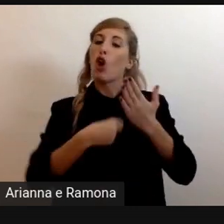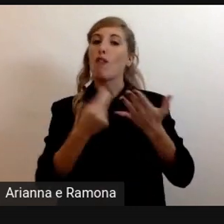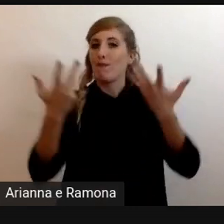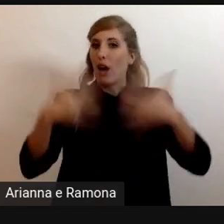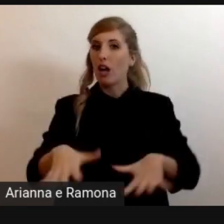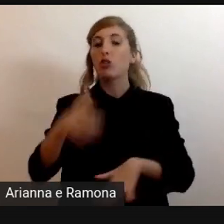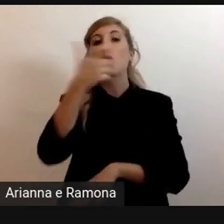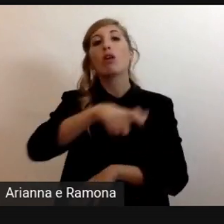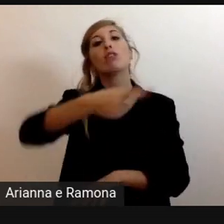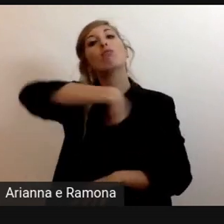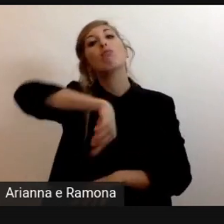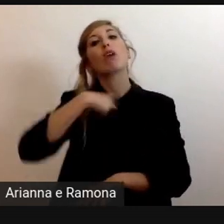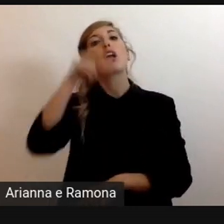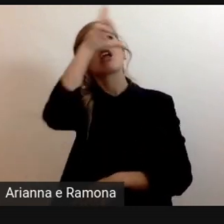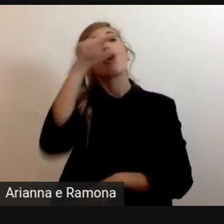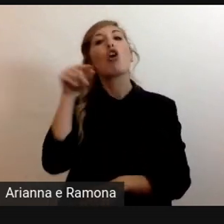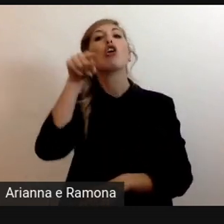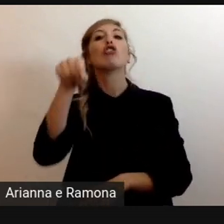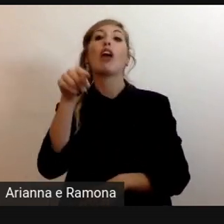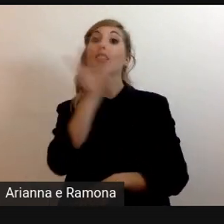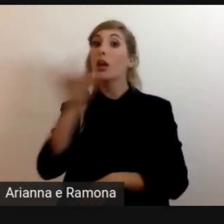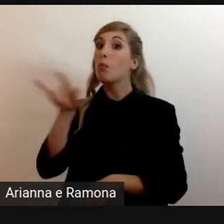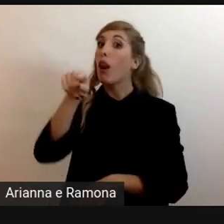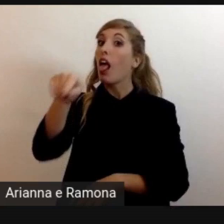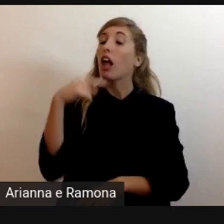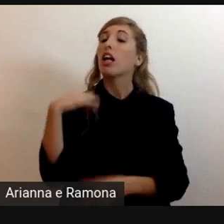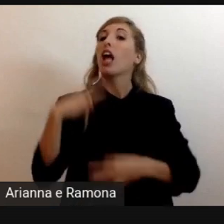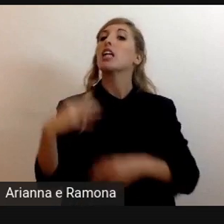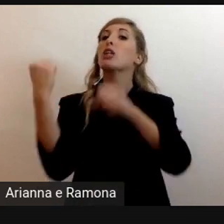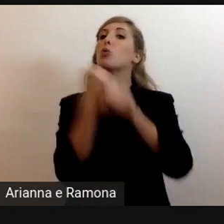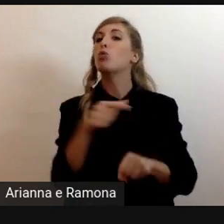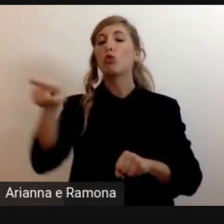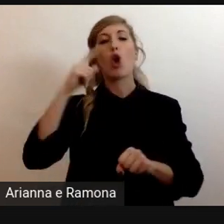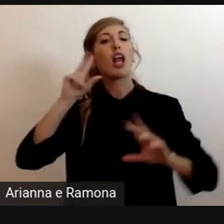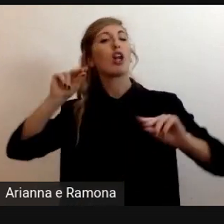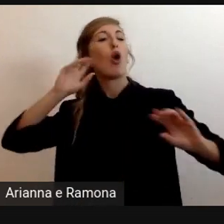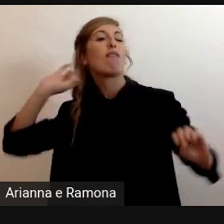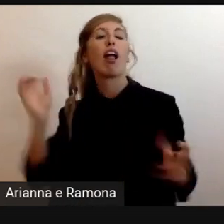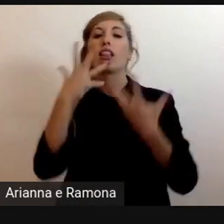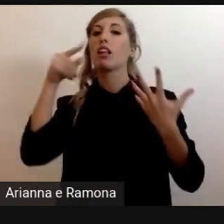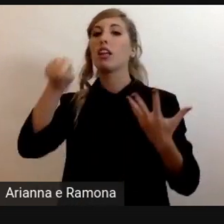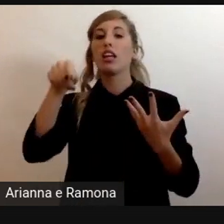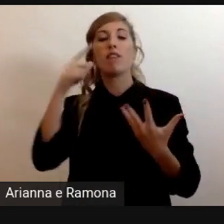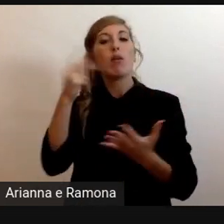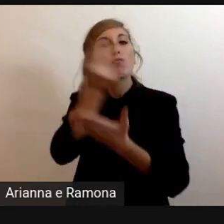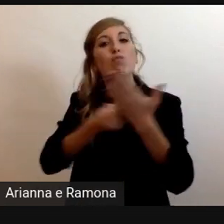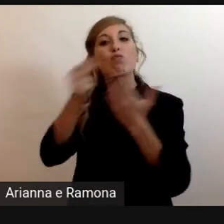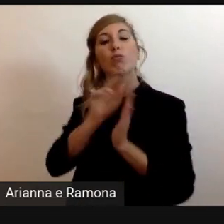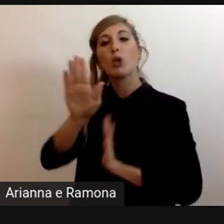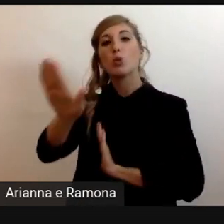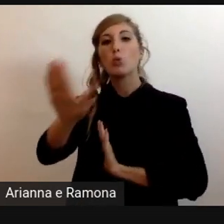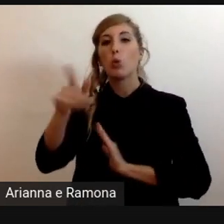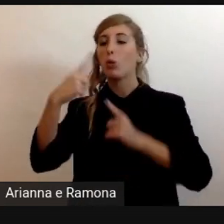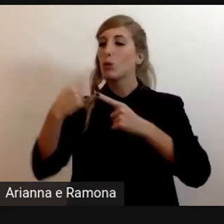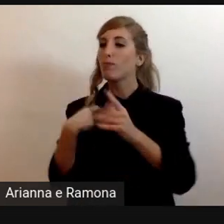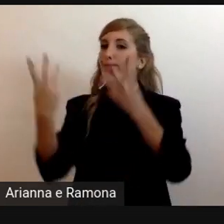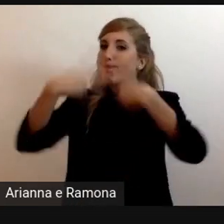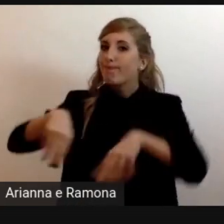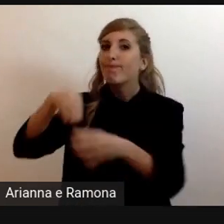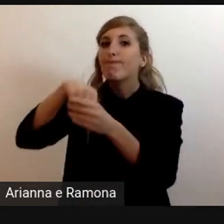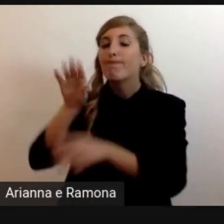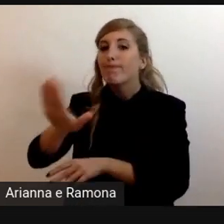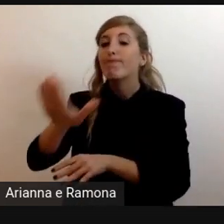blank un'istituzione fortemente innovativa nella sua progettualità e costituzione che è di